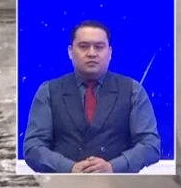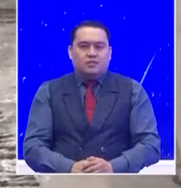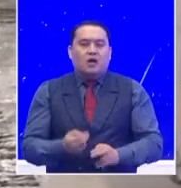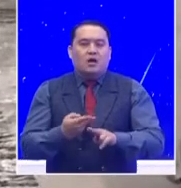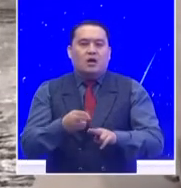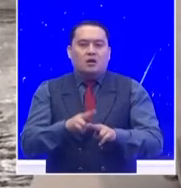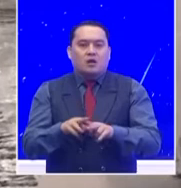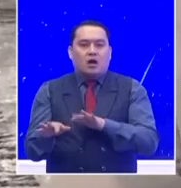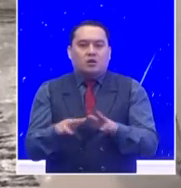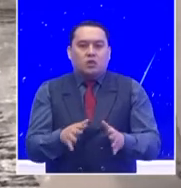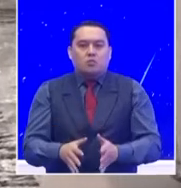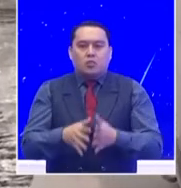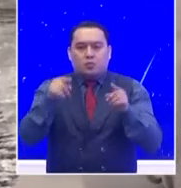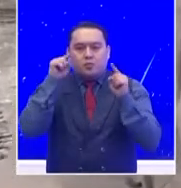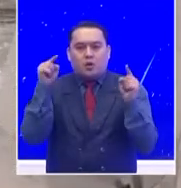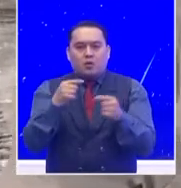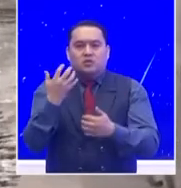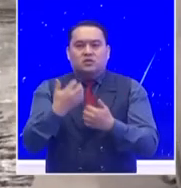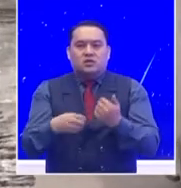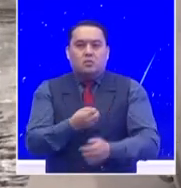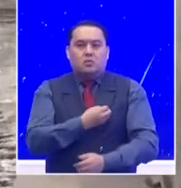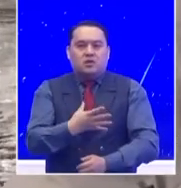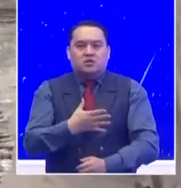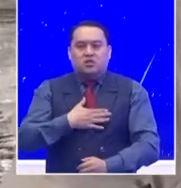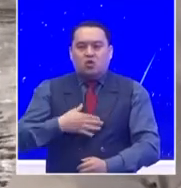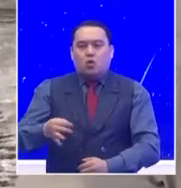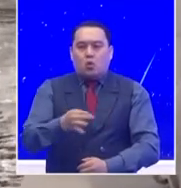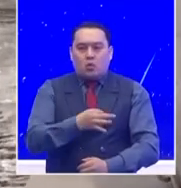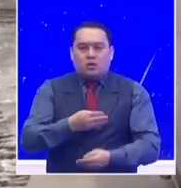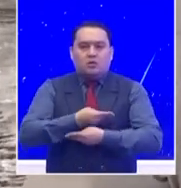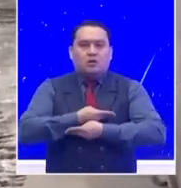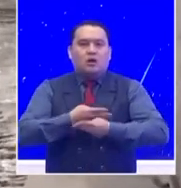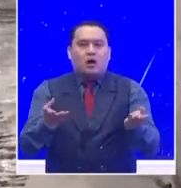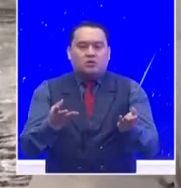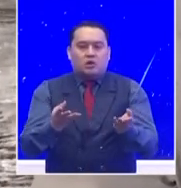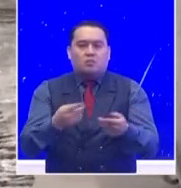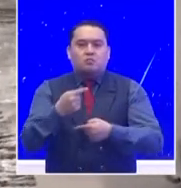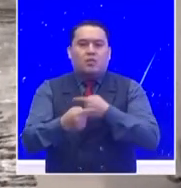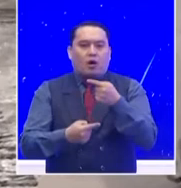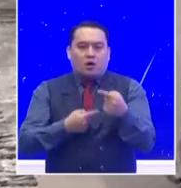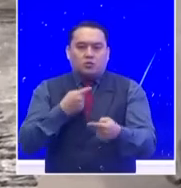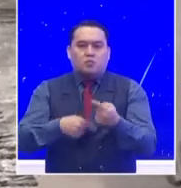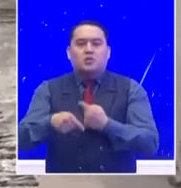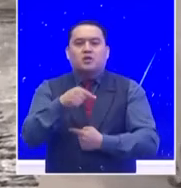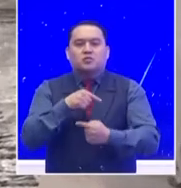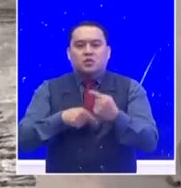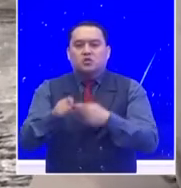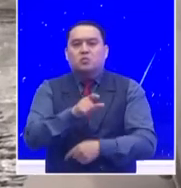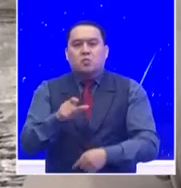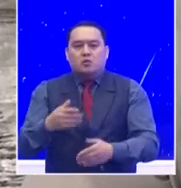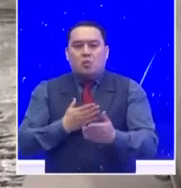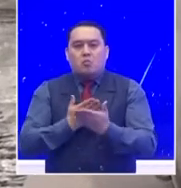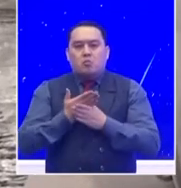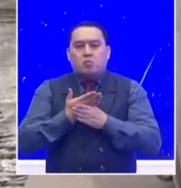Эта акция получила большую популярность среди меценатов нашей области. Помимо раздачи угля на постоянной основе, предприниматели региона